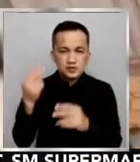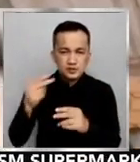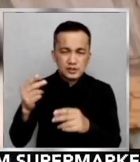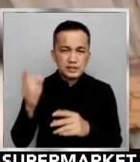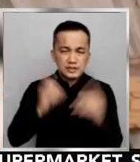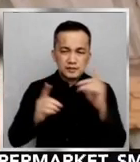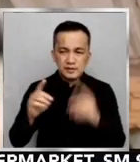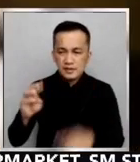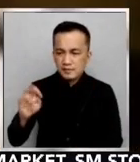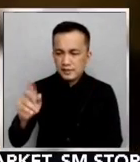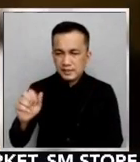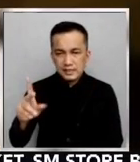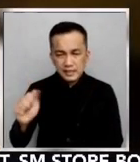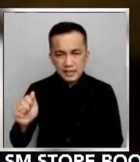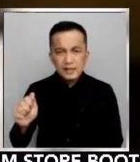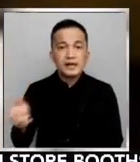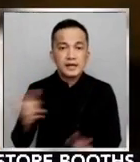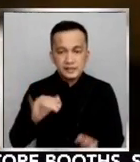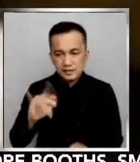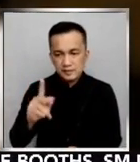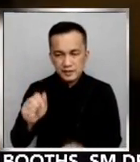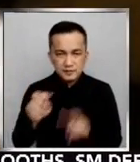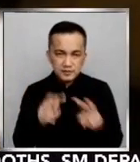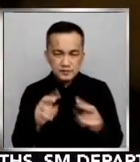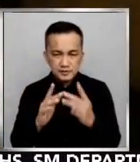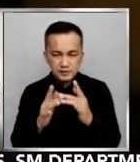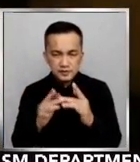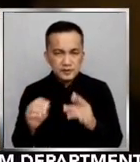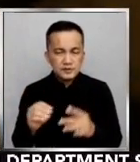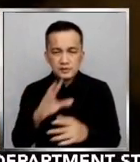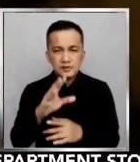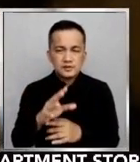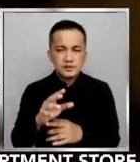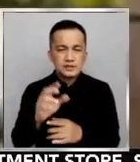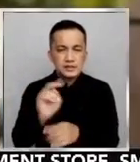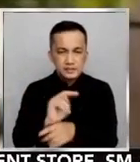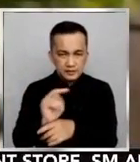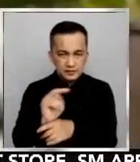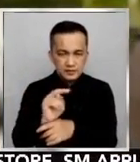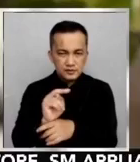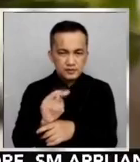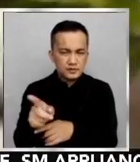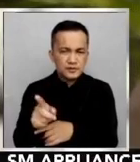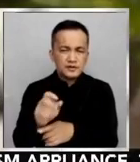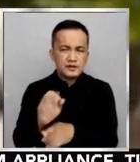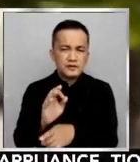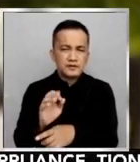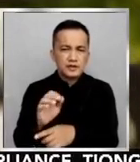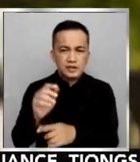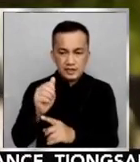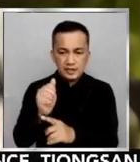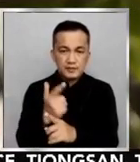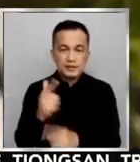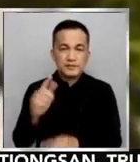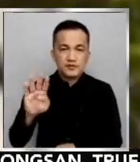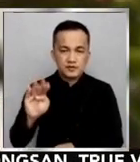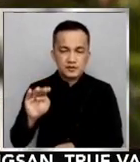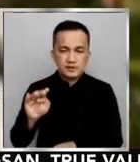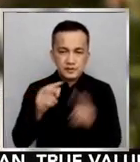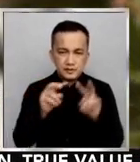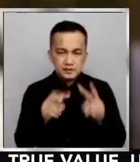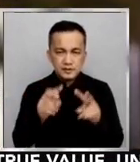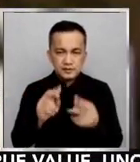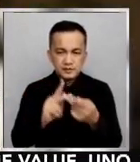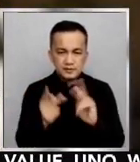Ibarra mapapanood na sa online streaming platform na Netflix on April 14. Mapapanood naman ng Filay tandem ni na